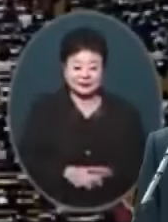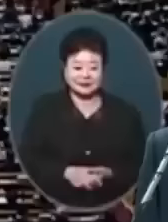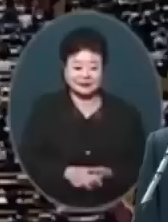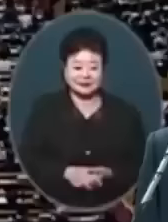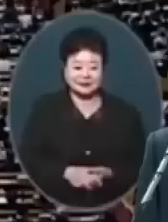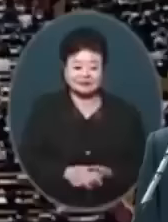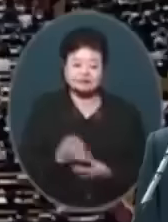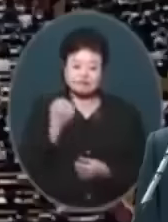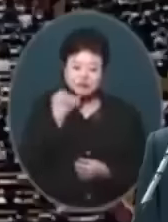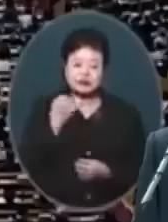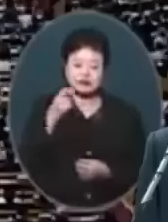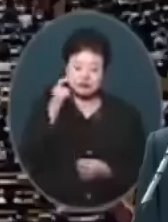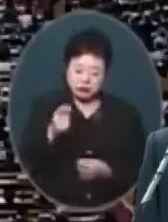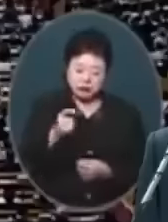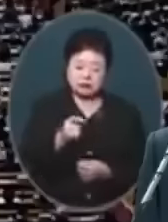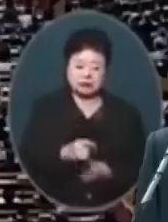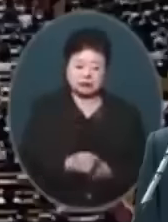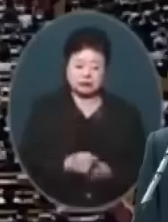건전했습니다.